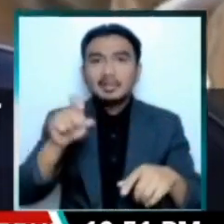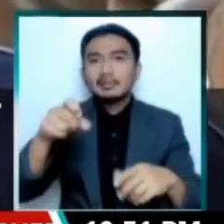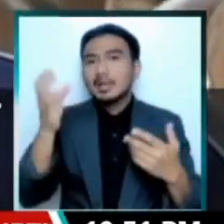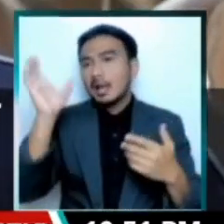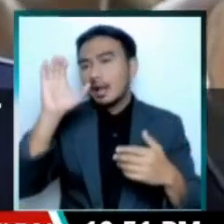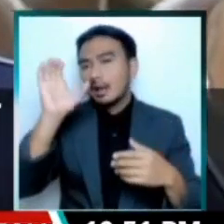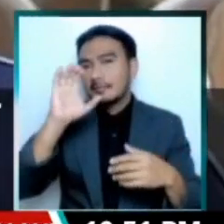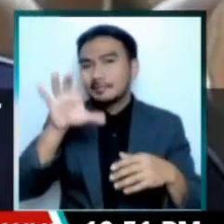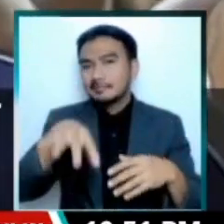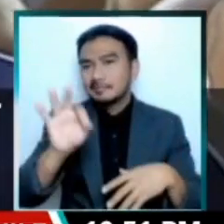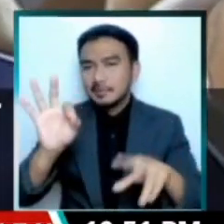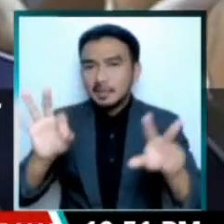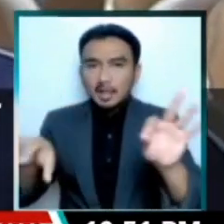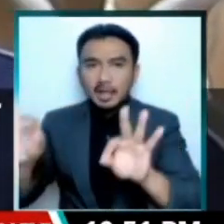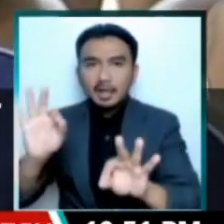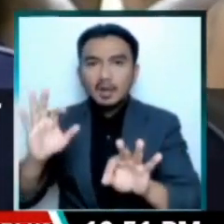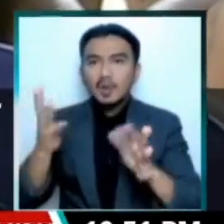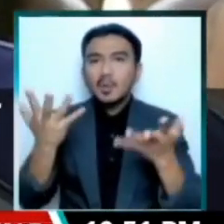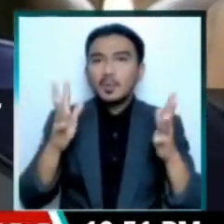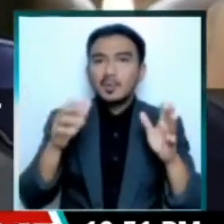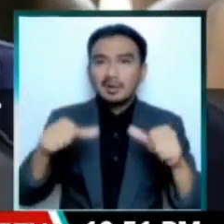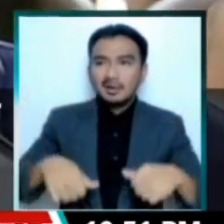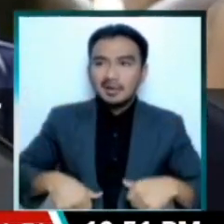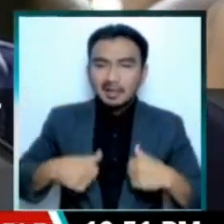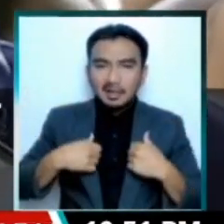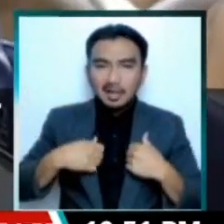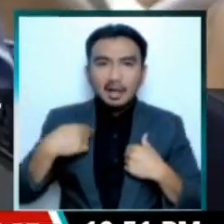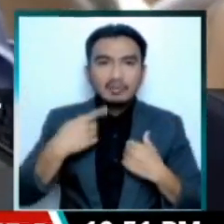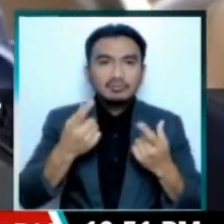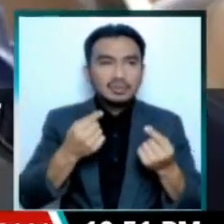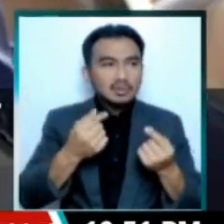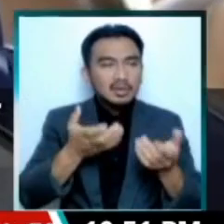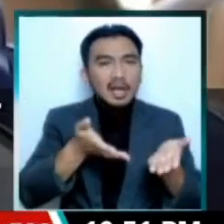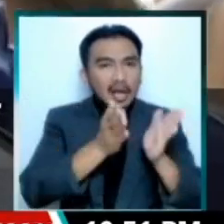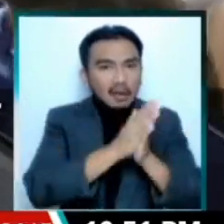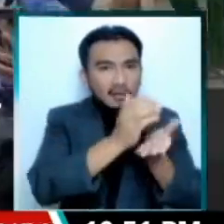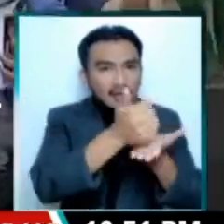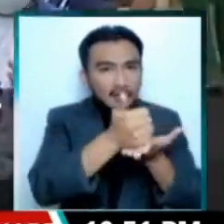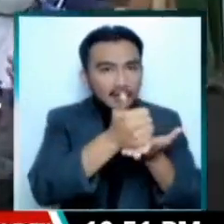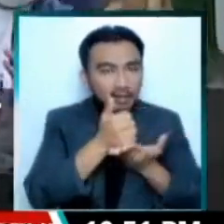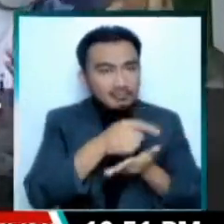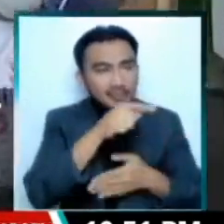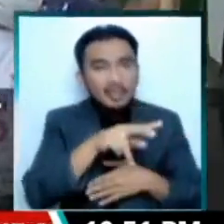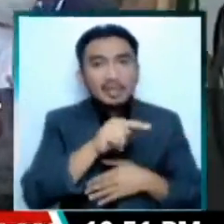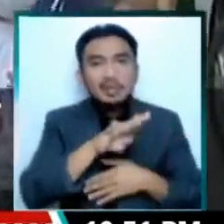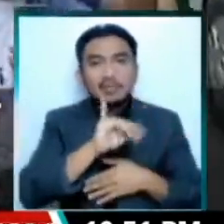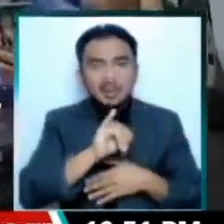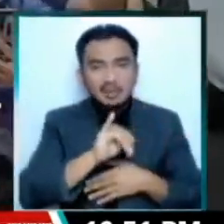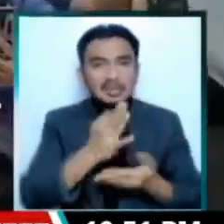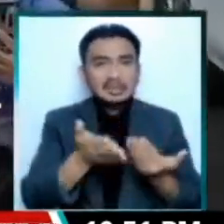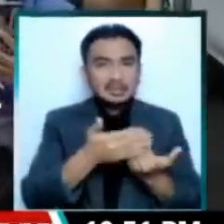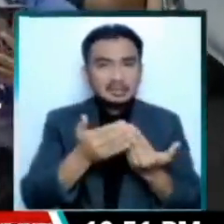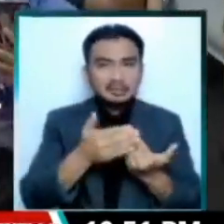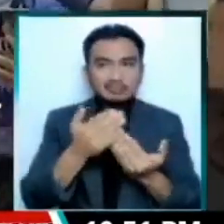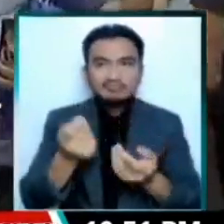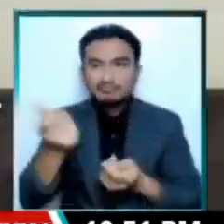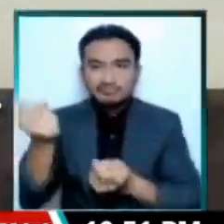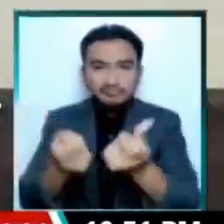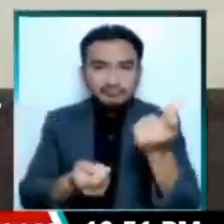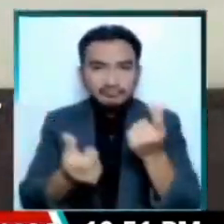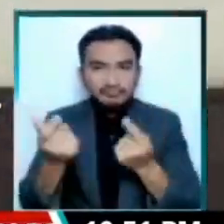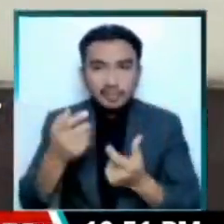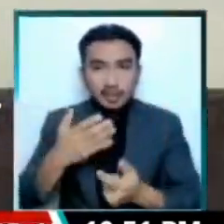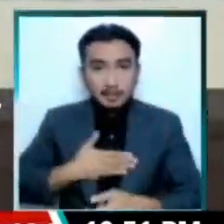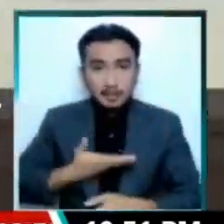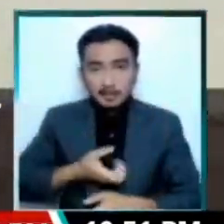walang mga address eh. Kailangan ko tulong ng NBI para maalis ko lahat. Bukod sa iba't ibang bahagi ng Navotas ay sinuyo